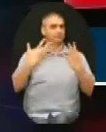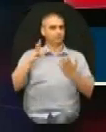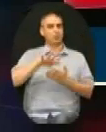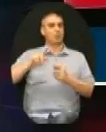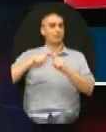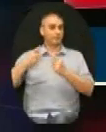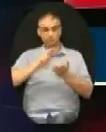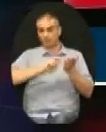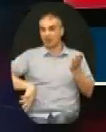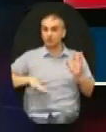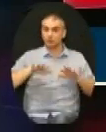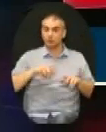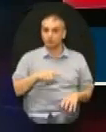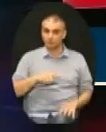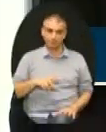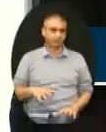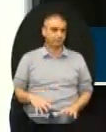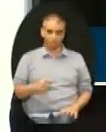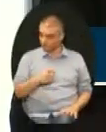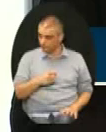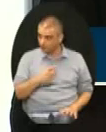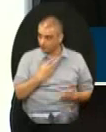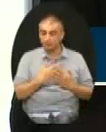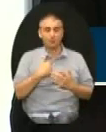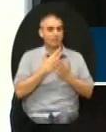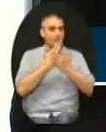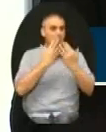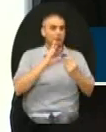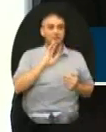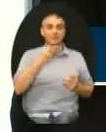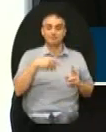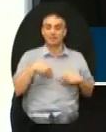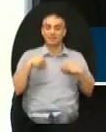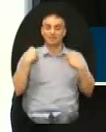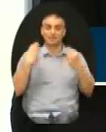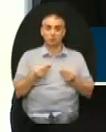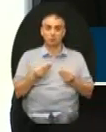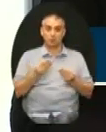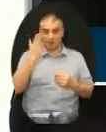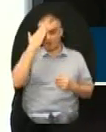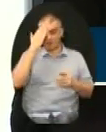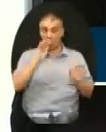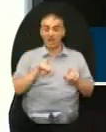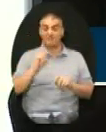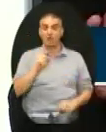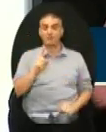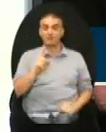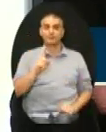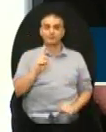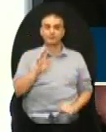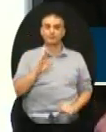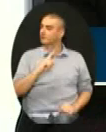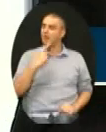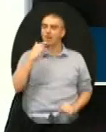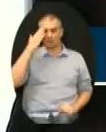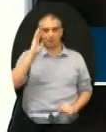בתחומים אחרים, לפרוש מהממשלה? אני אומר לך ברור שאם ייתנו הכרה ברפורמים, בוא נקרא את זה. שאלתי